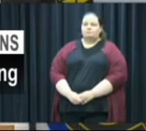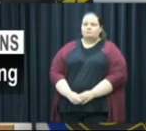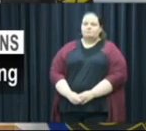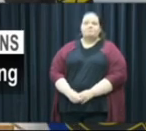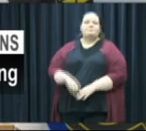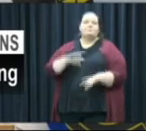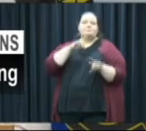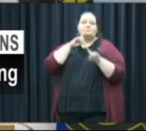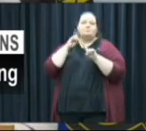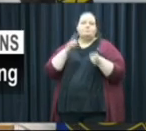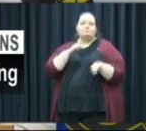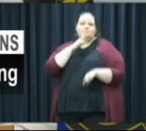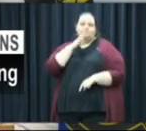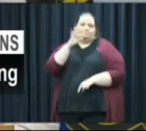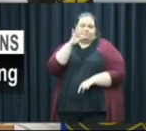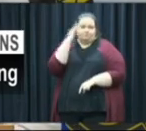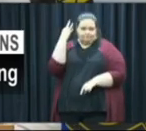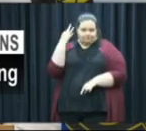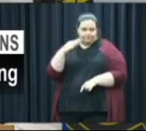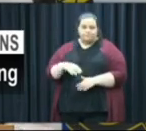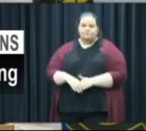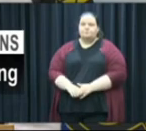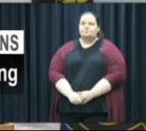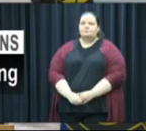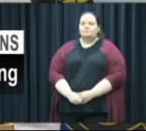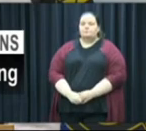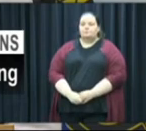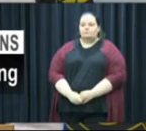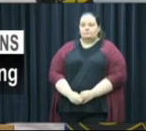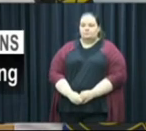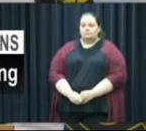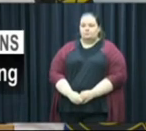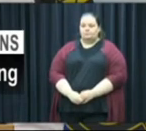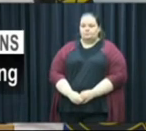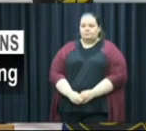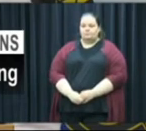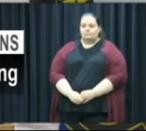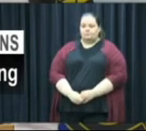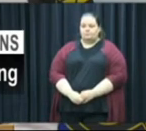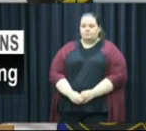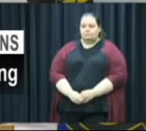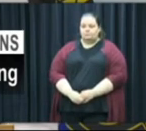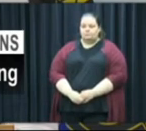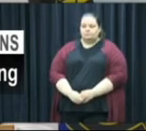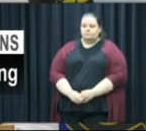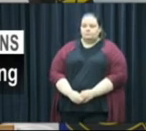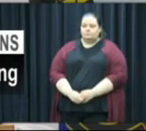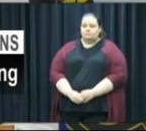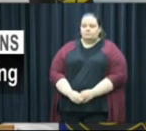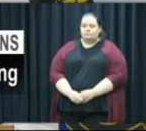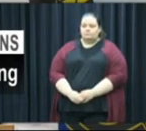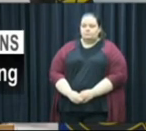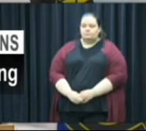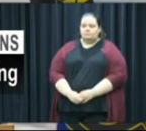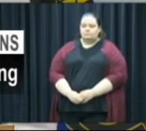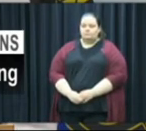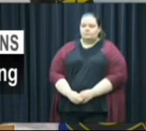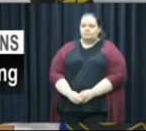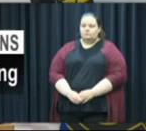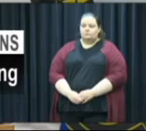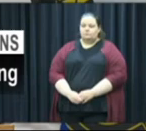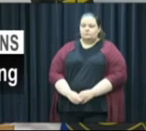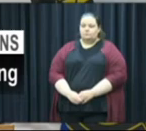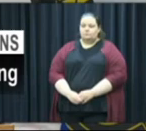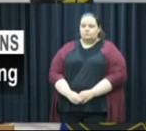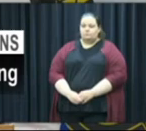Oui, c'est des bonnes questions. C'est vrai qu'on a eu beaucoup de questions. Il y avait du confusion, c'est vrai. Alors, on fait notre possible